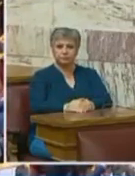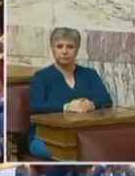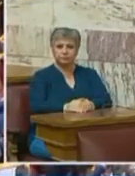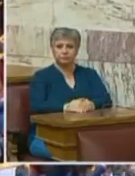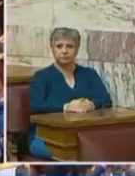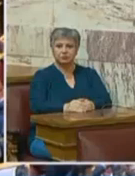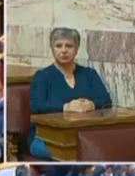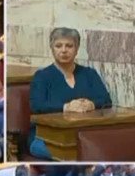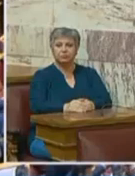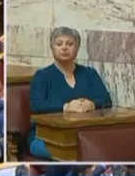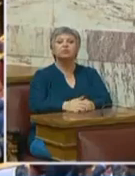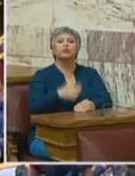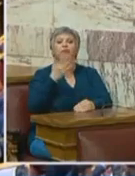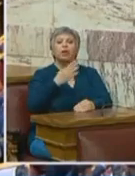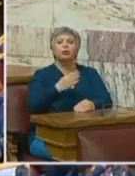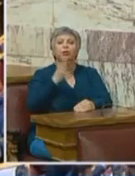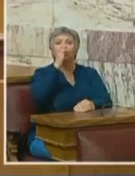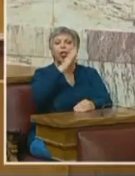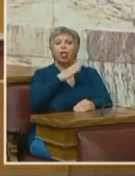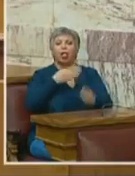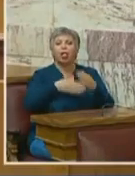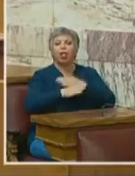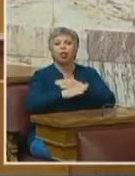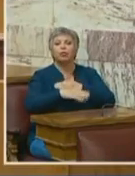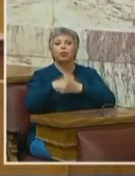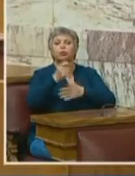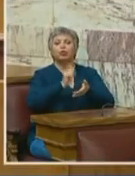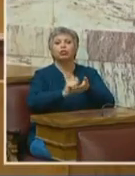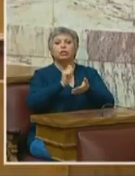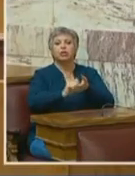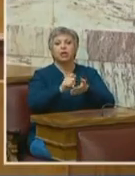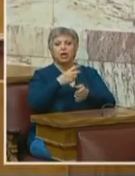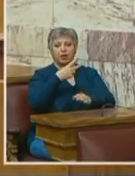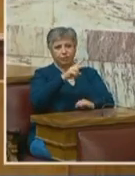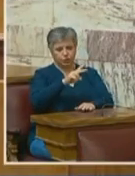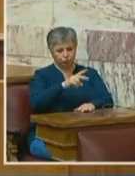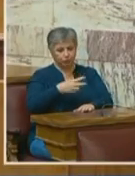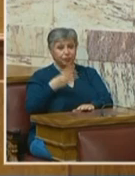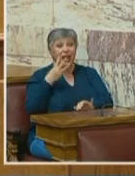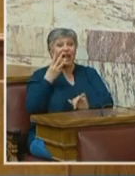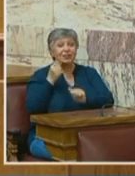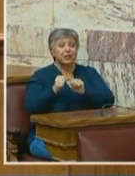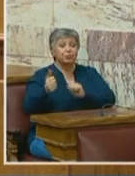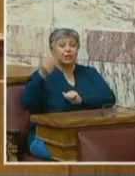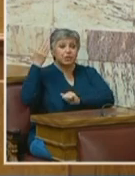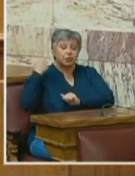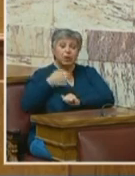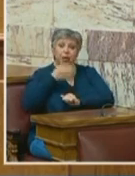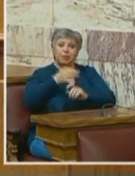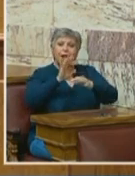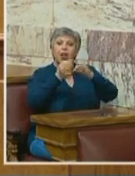Κρύφτηκε στο γραφείο του. Πριν από 3 μήνες είχα επισημάνει αναλυτικά